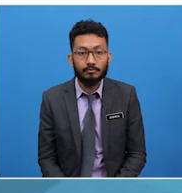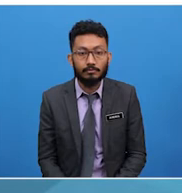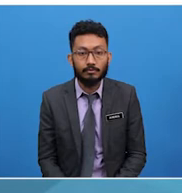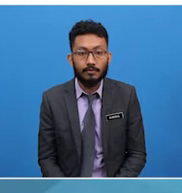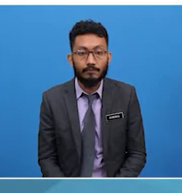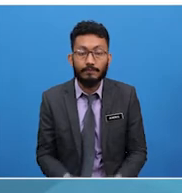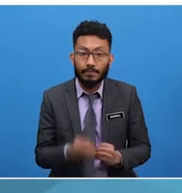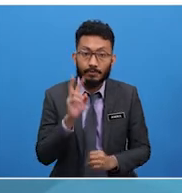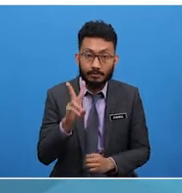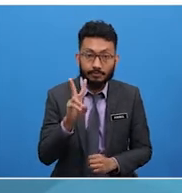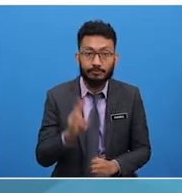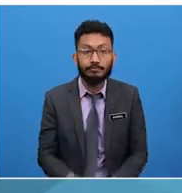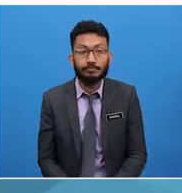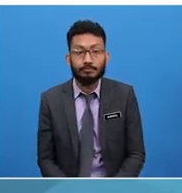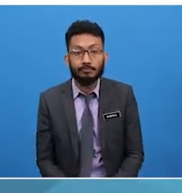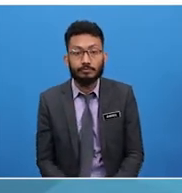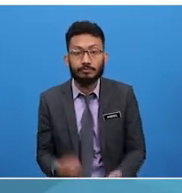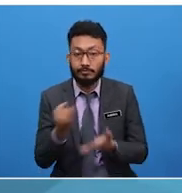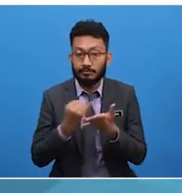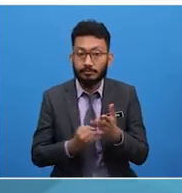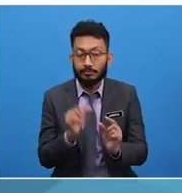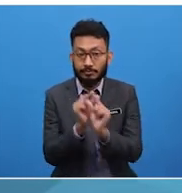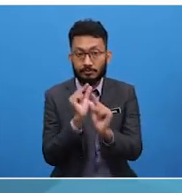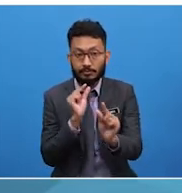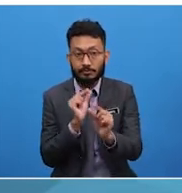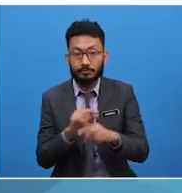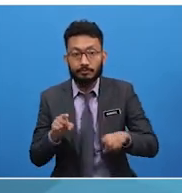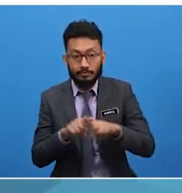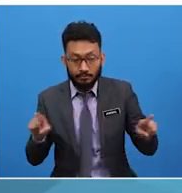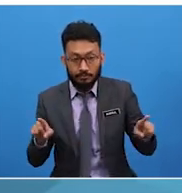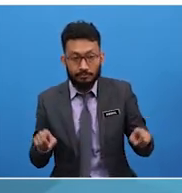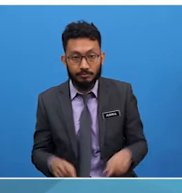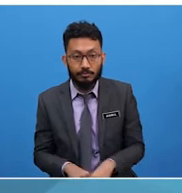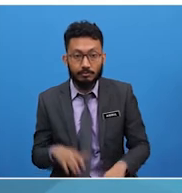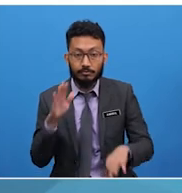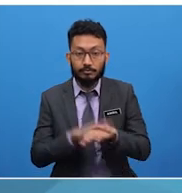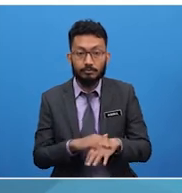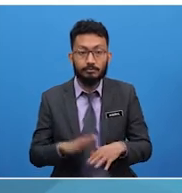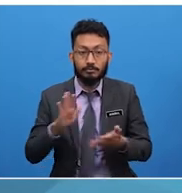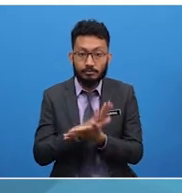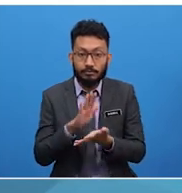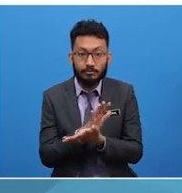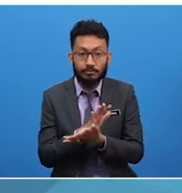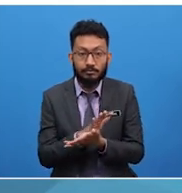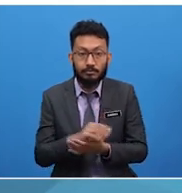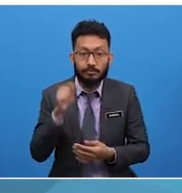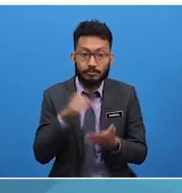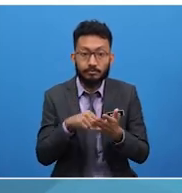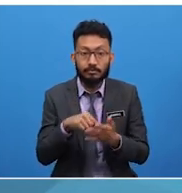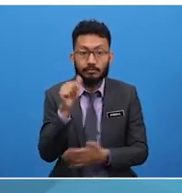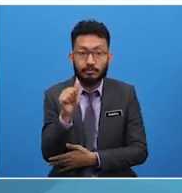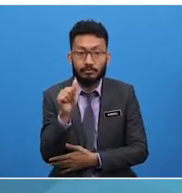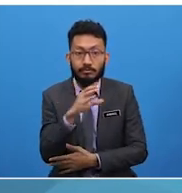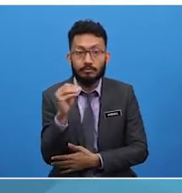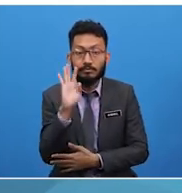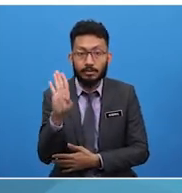Langkah kedua, lukiskan garis melintang di bahagian atas kertas. Tandakan titik A dan titik B